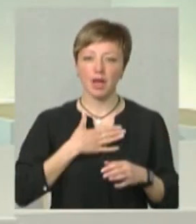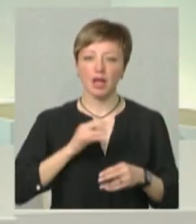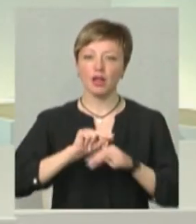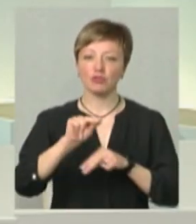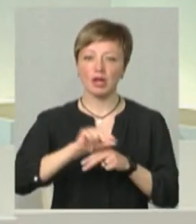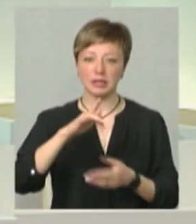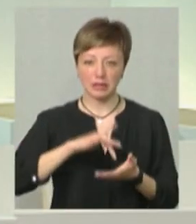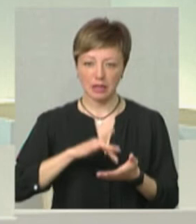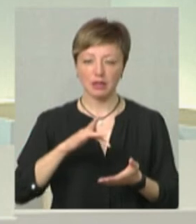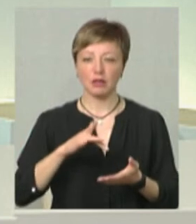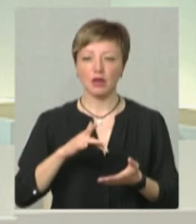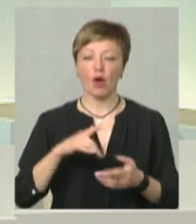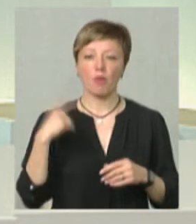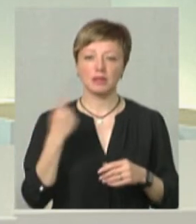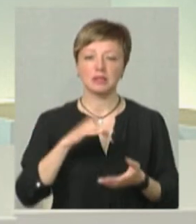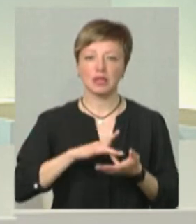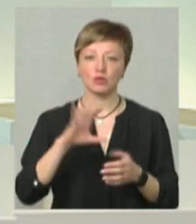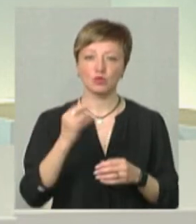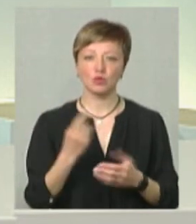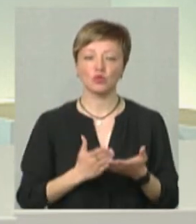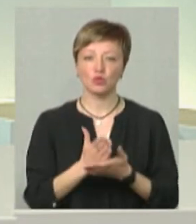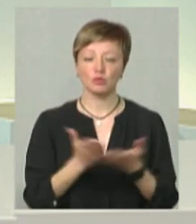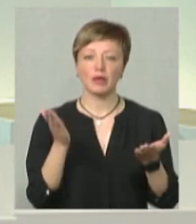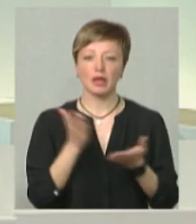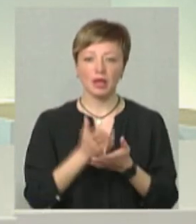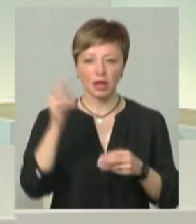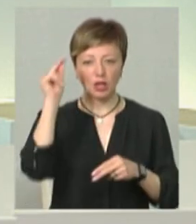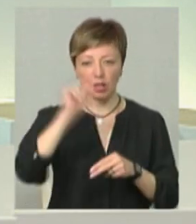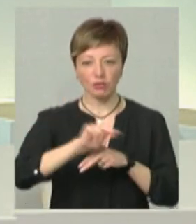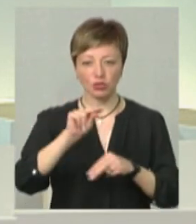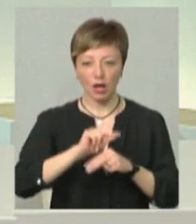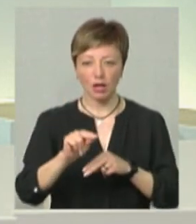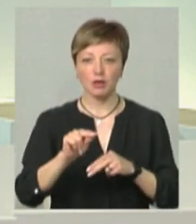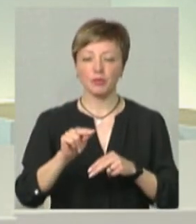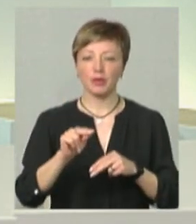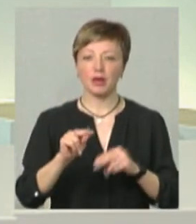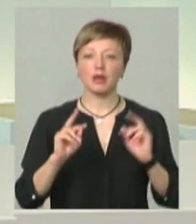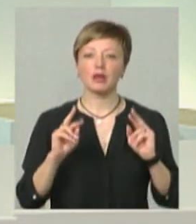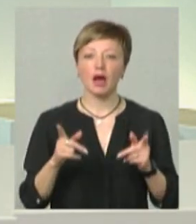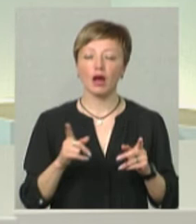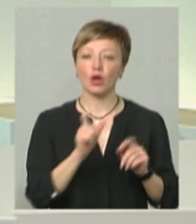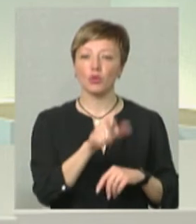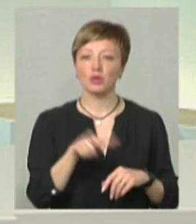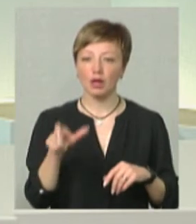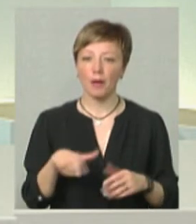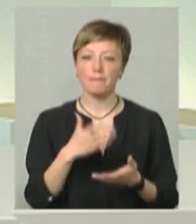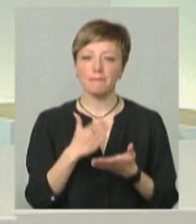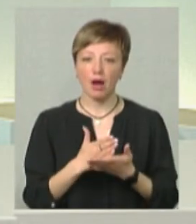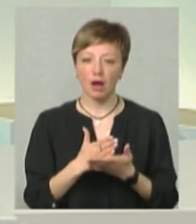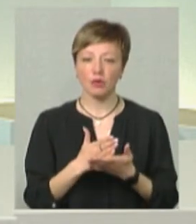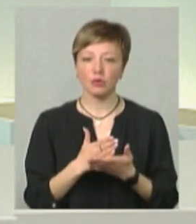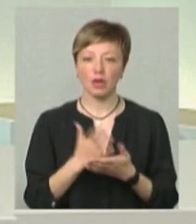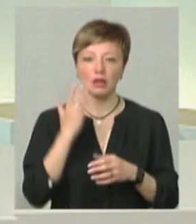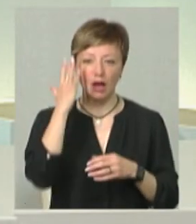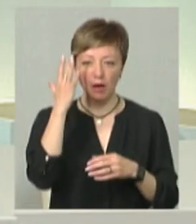центром, наш центр, обласний центр соціальних служб, він є навчальний. Ми навчаємо як тих людей, які мають